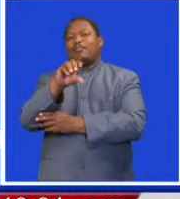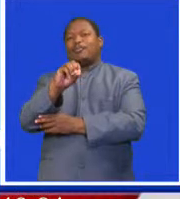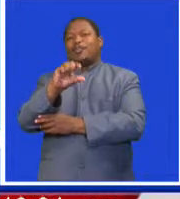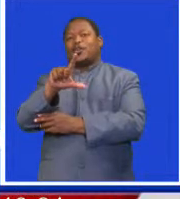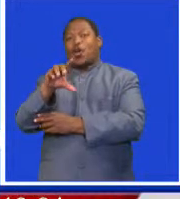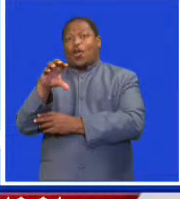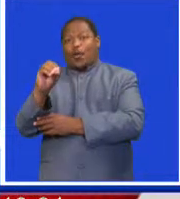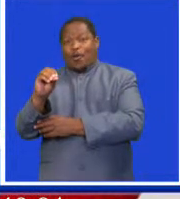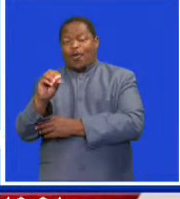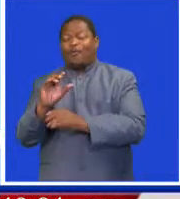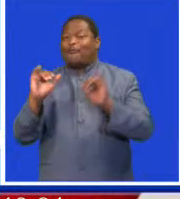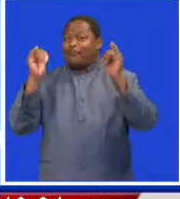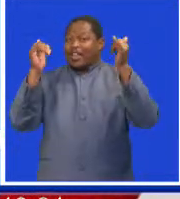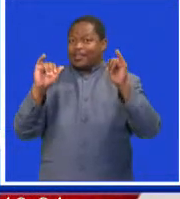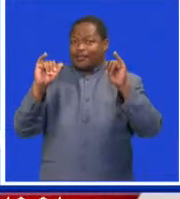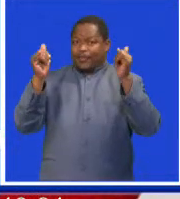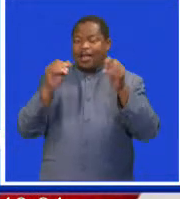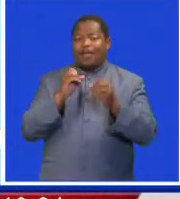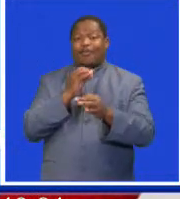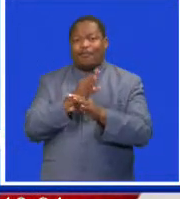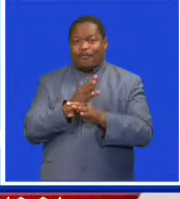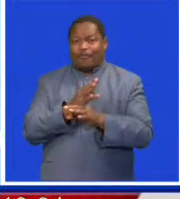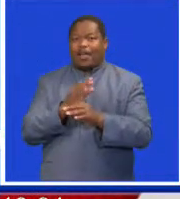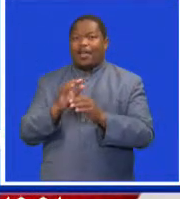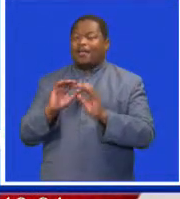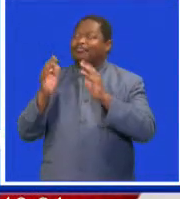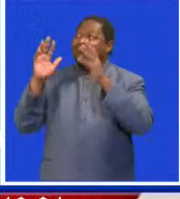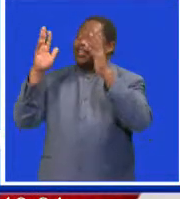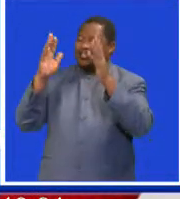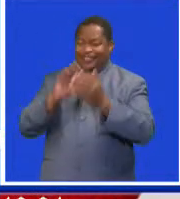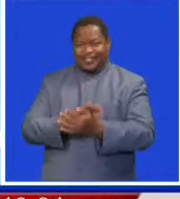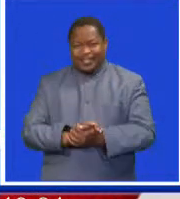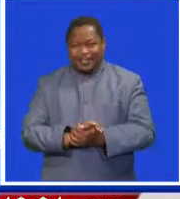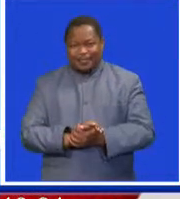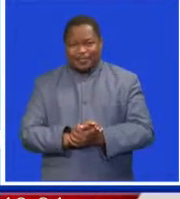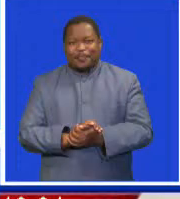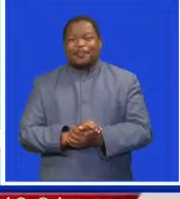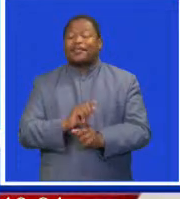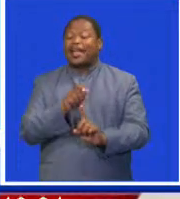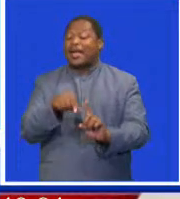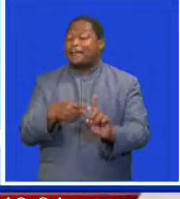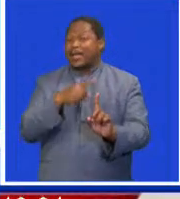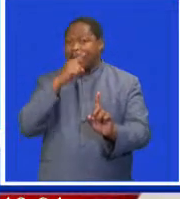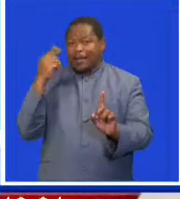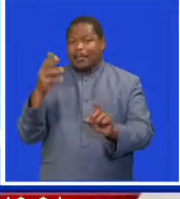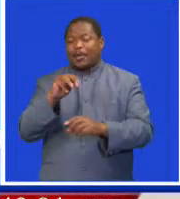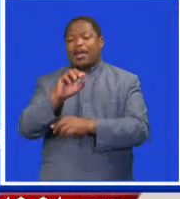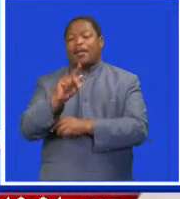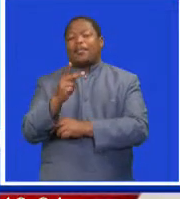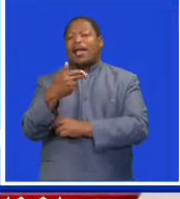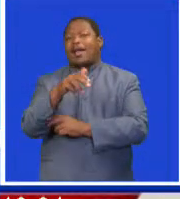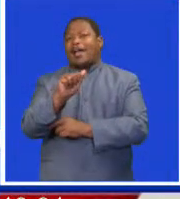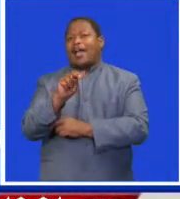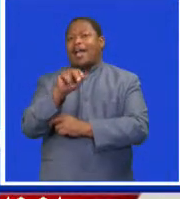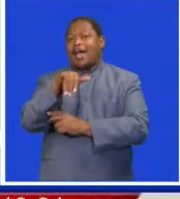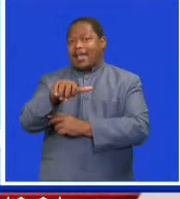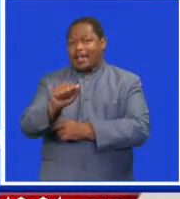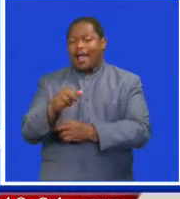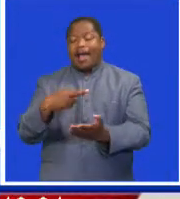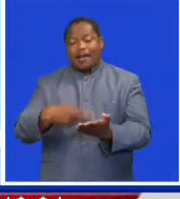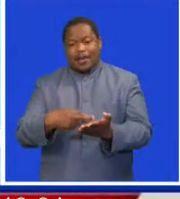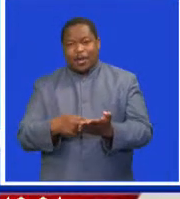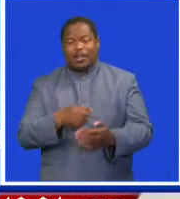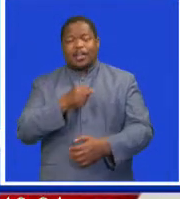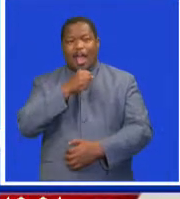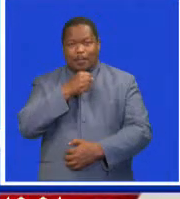Samukele siwe sibonge kakhulu malanga lamahle babukeli bemsakado solo sikhona lapha engusonven lesive galobamba